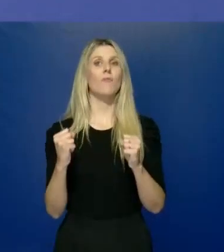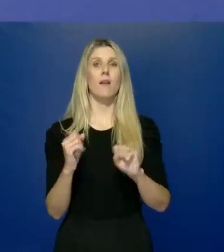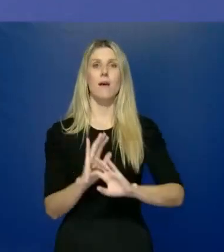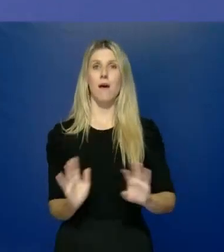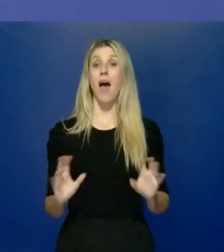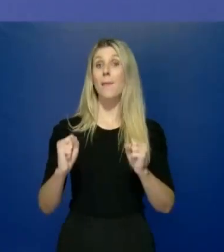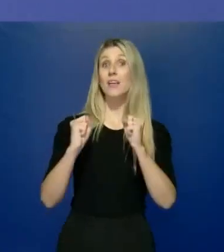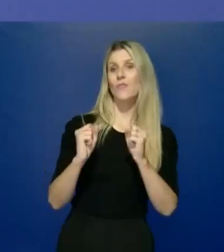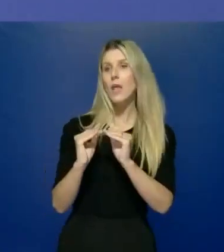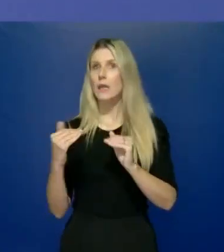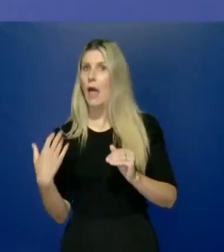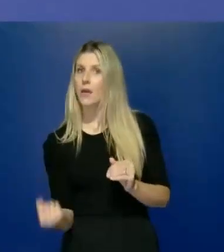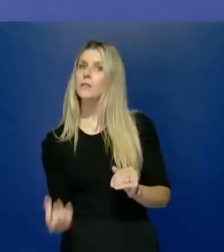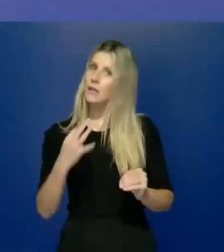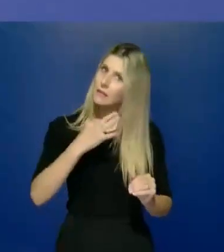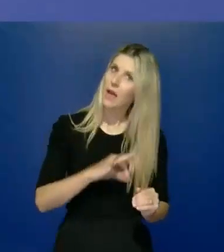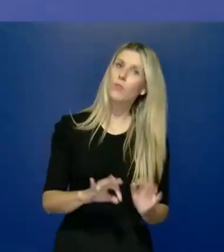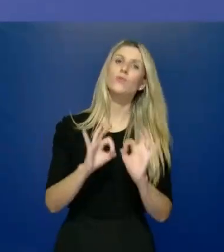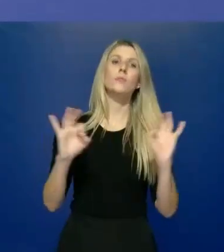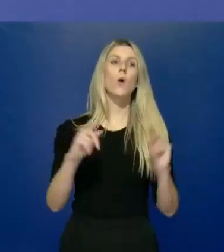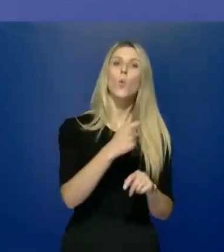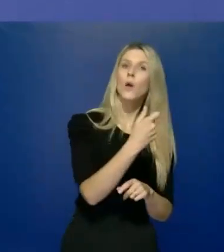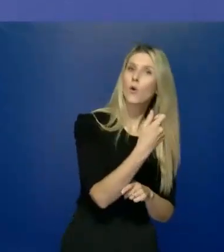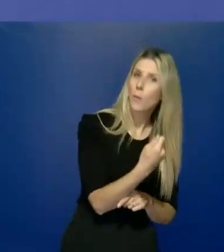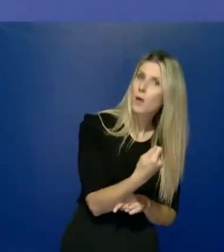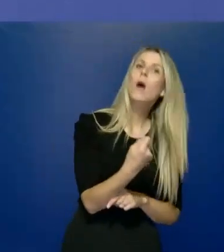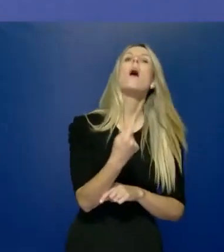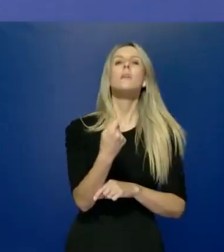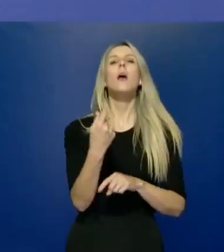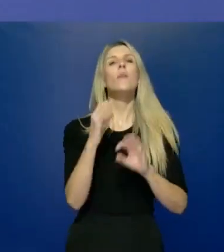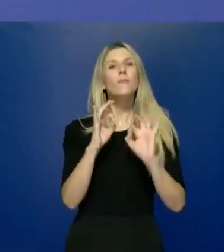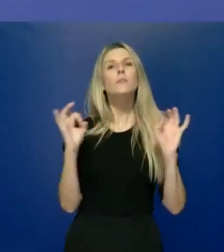και γεωπολιτικά και οικονομικά, όχι μόνο για την Ελλάδα, αλλά και για το σύνολο των χωρών στη γειτονιά μας.